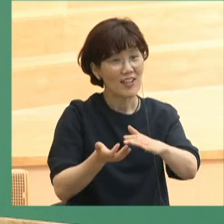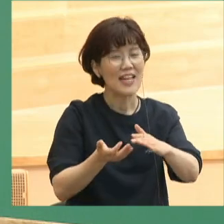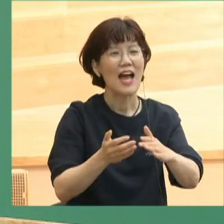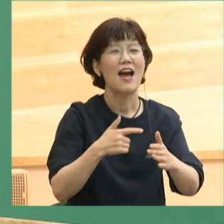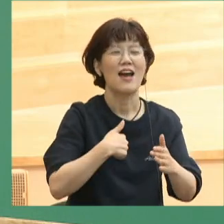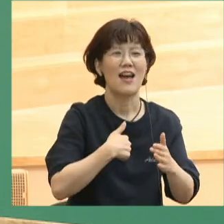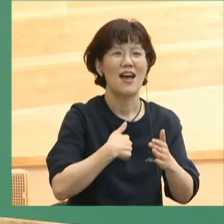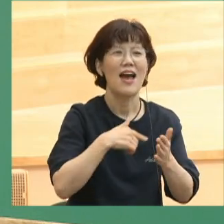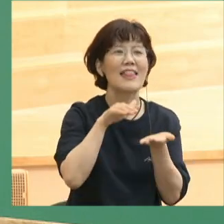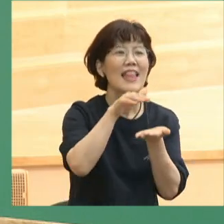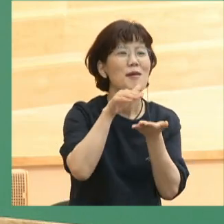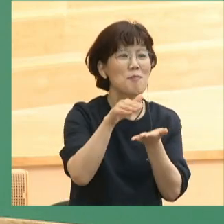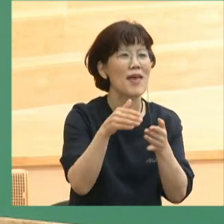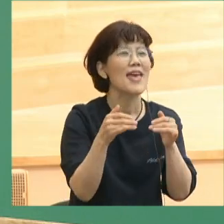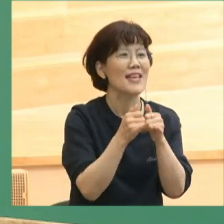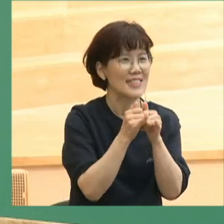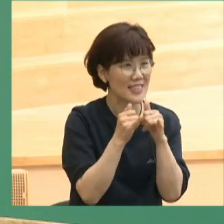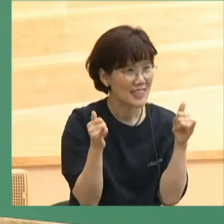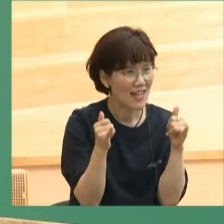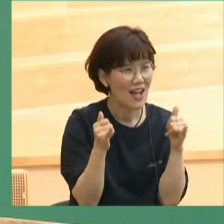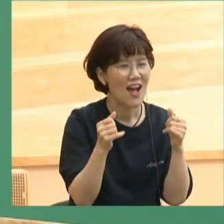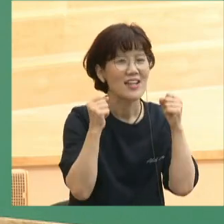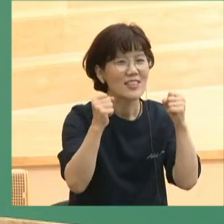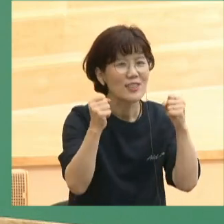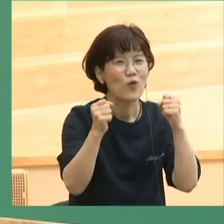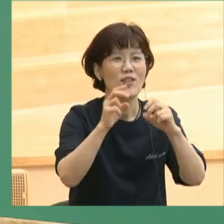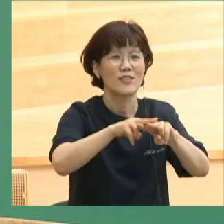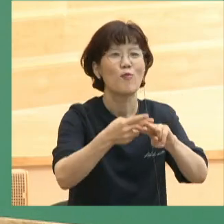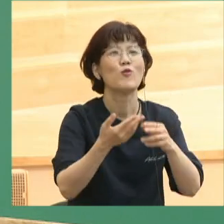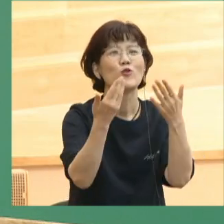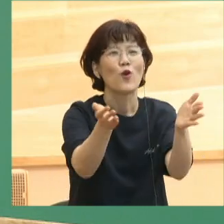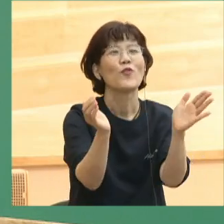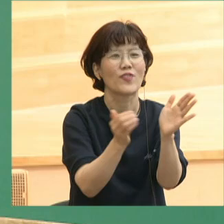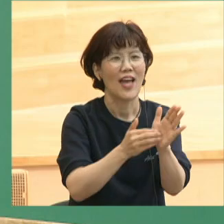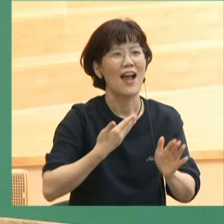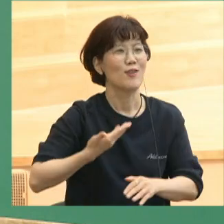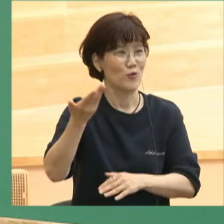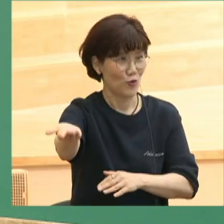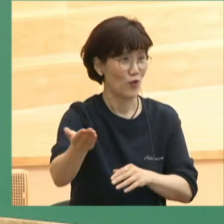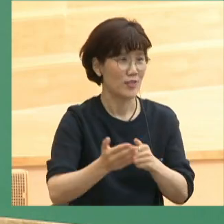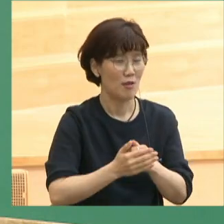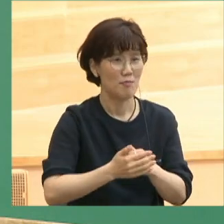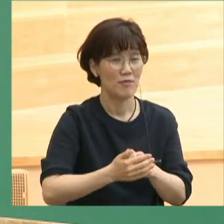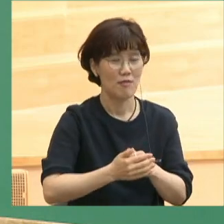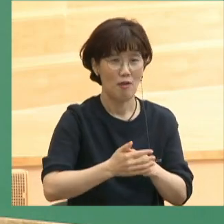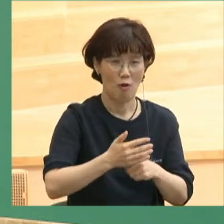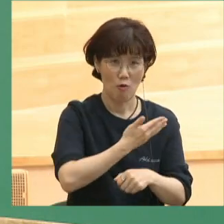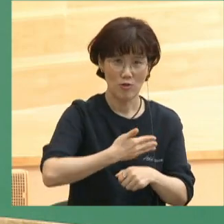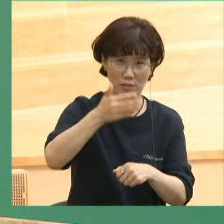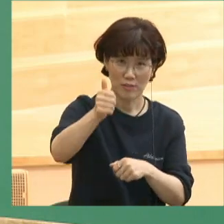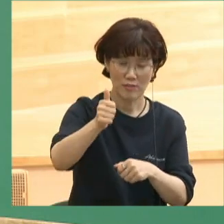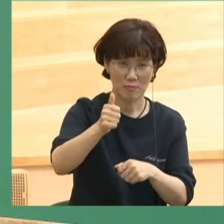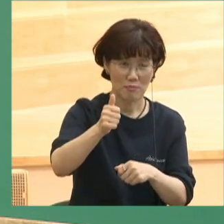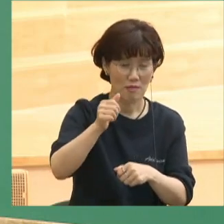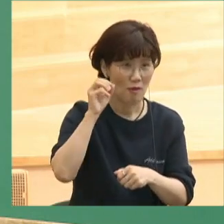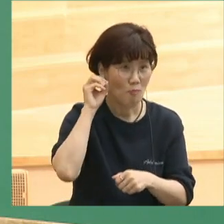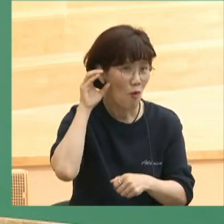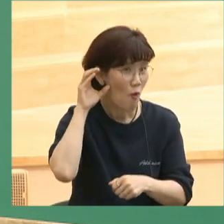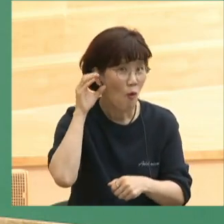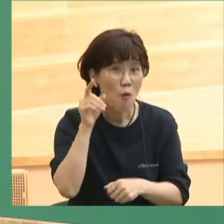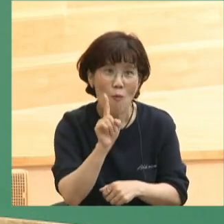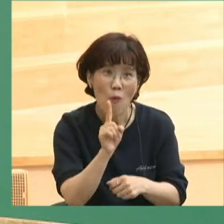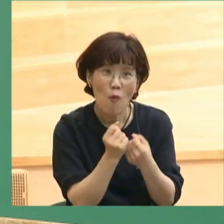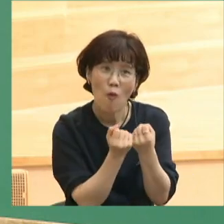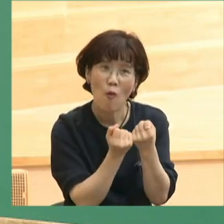응원키트 사역을 했으니까 뭐 택배기사 응원키트 사역도 이렇게 했습니다. 그러니까 시장님이 귀가 쫑긋해가지고 그 뭐냐고